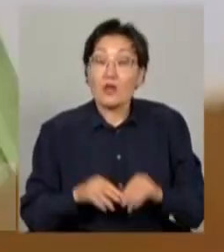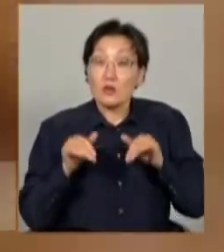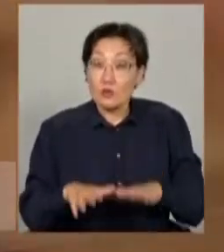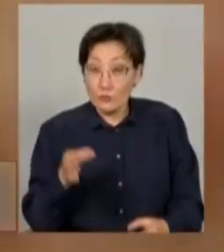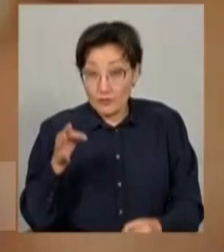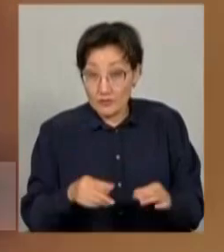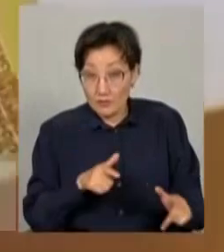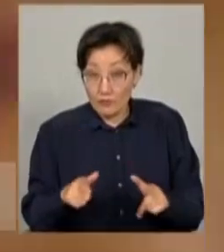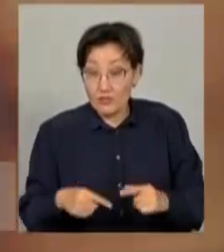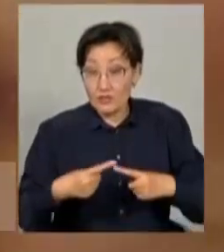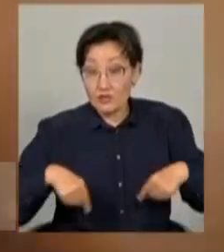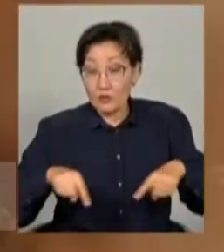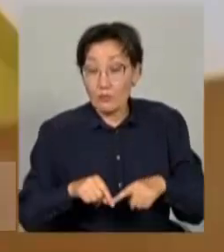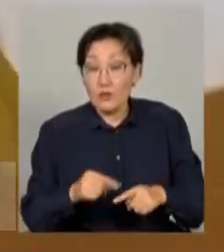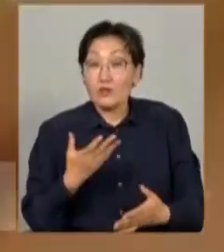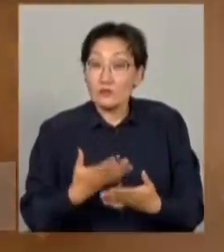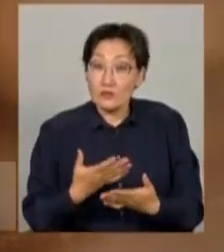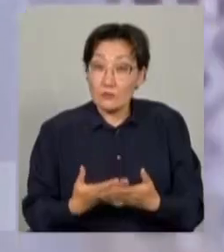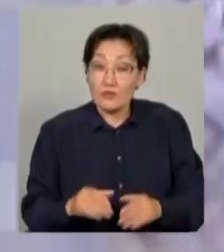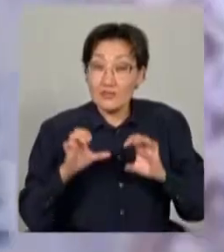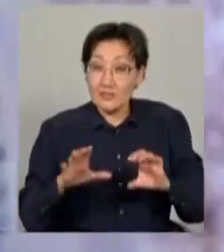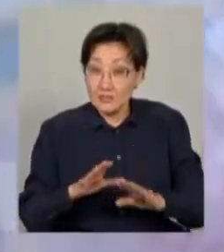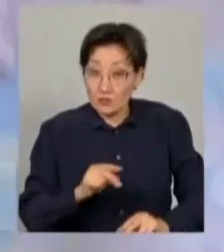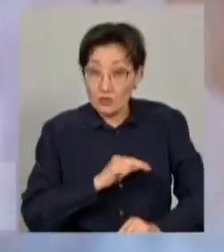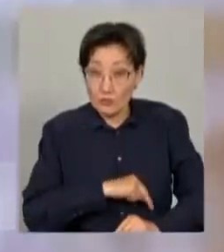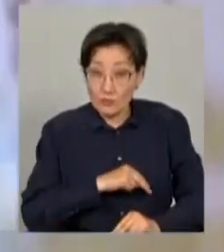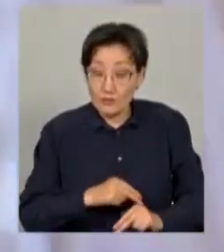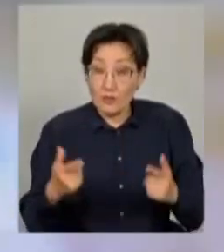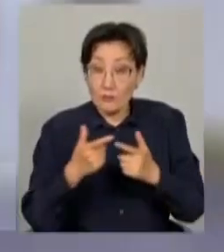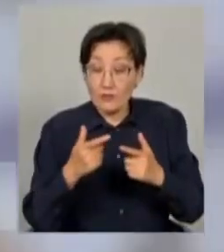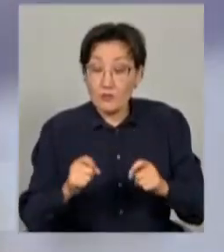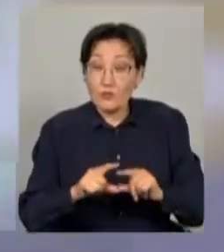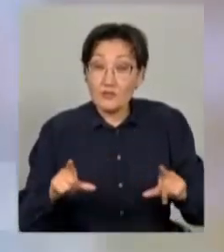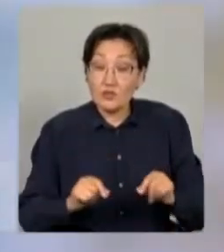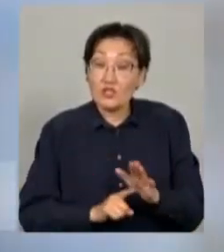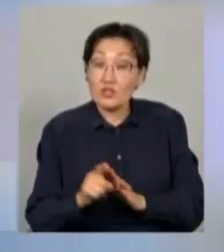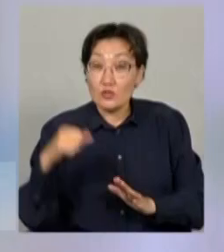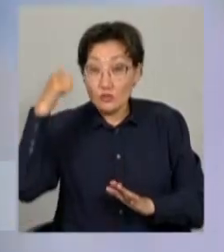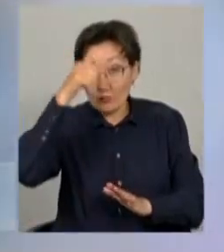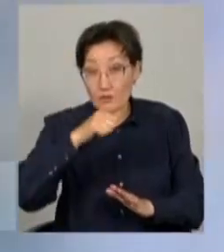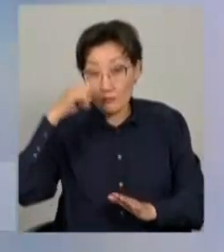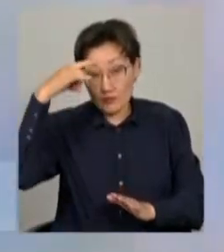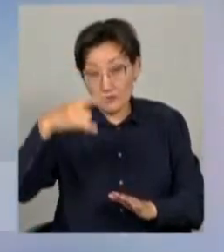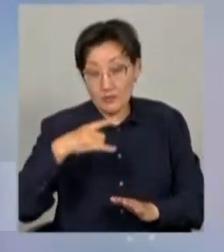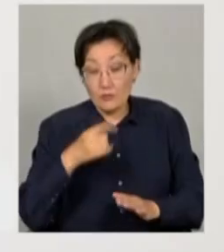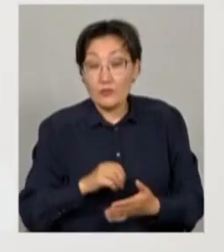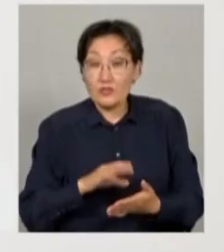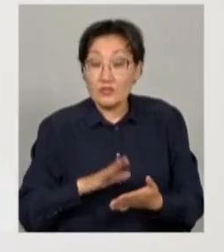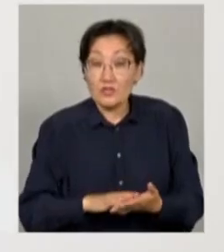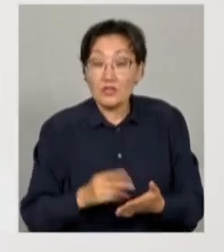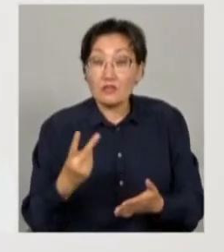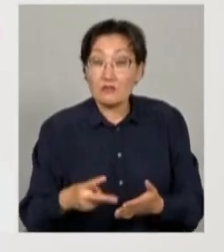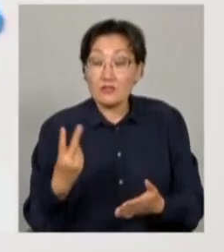решения, но и компании, подозреваемые в незаконной деятельности. По данным ведомства, с начала года в стране выявлено